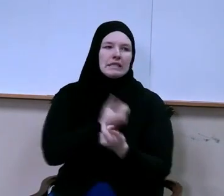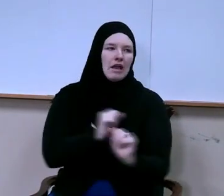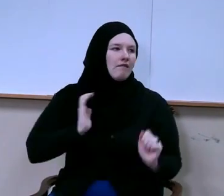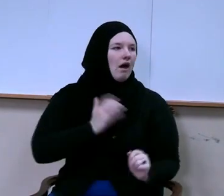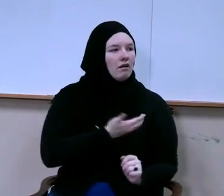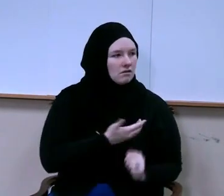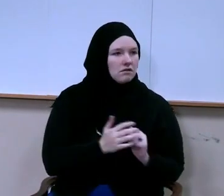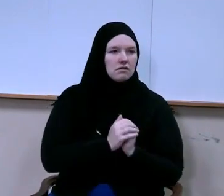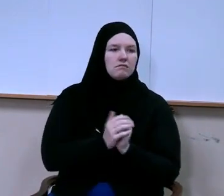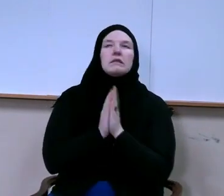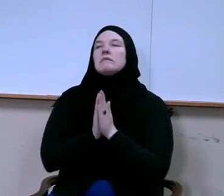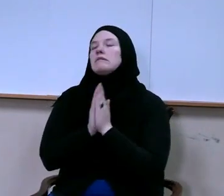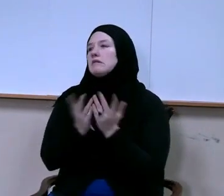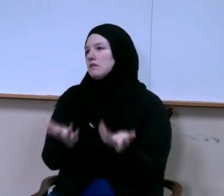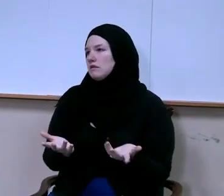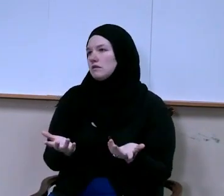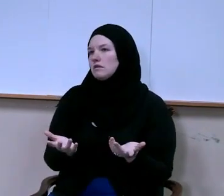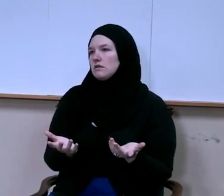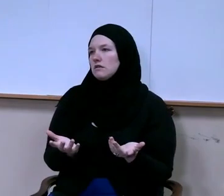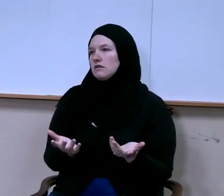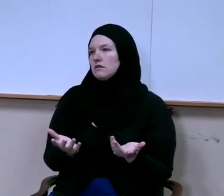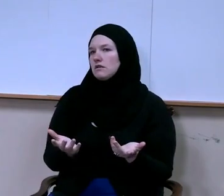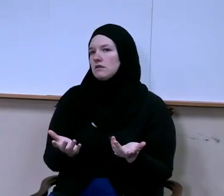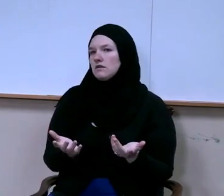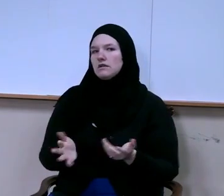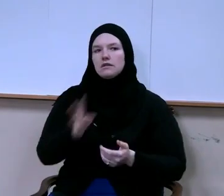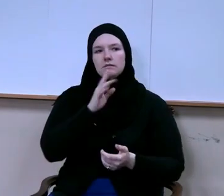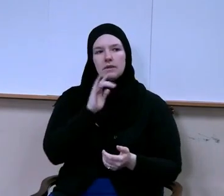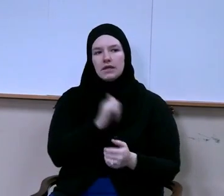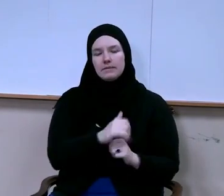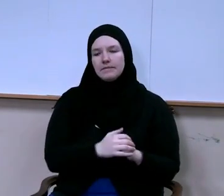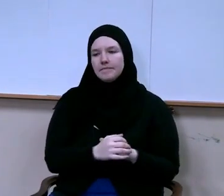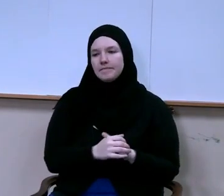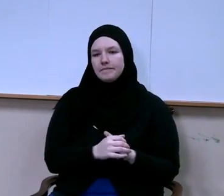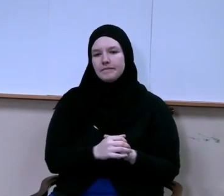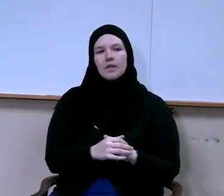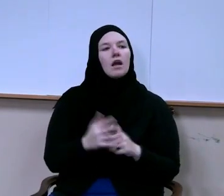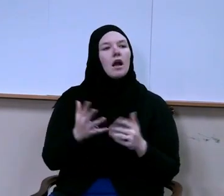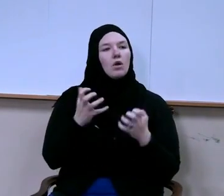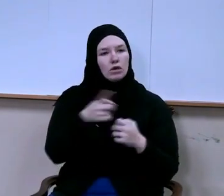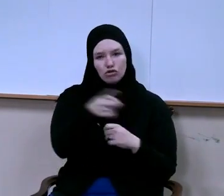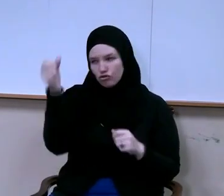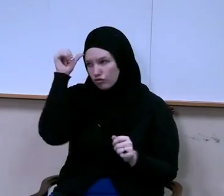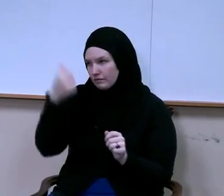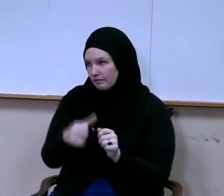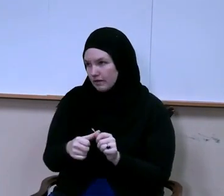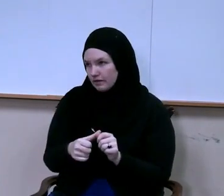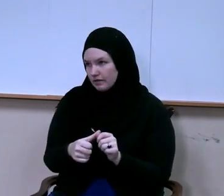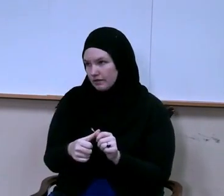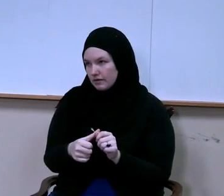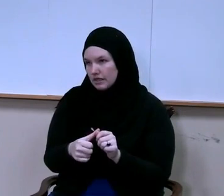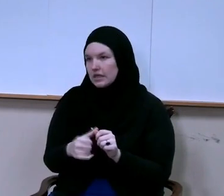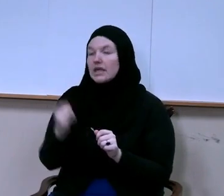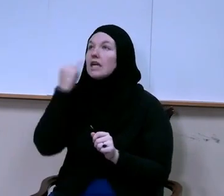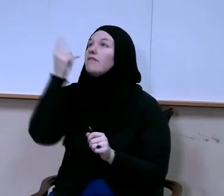time. لَئِنْ أَنْجَيْتَنَا مِنْ هَذِهِ لَنَكُونَنَّ مِنَ الشَّاكِرِينَ." I want you to remember, they